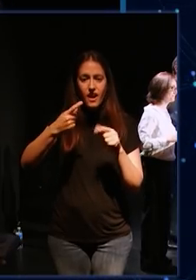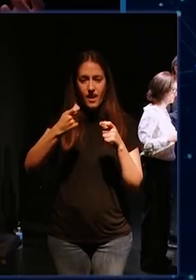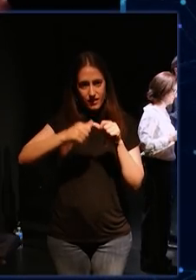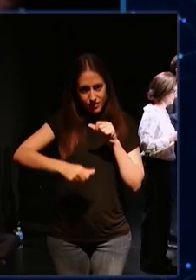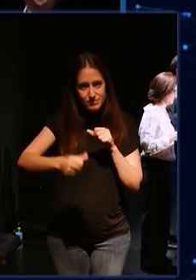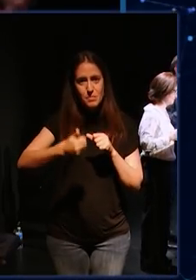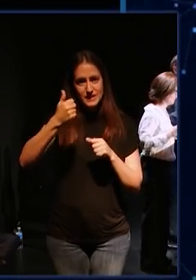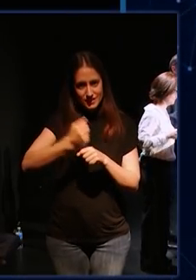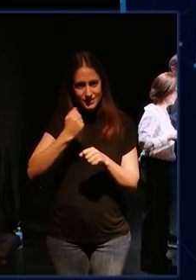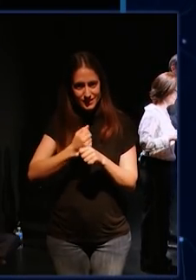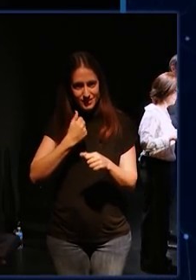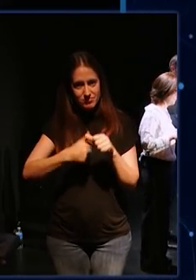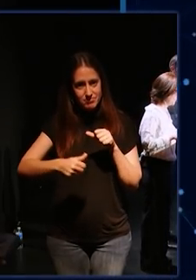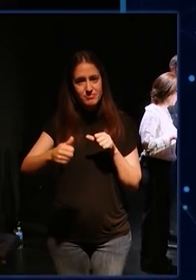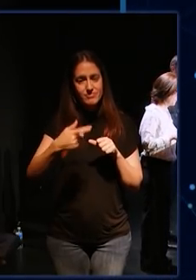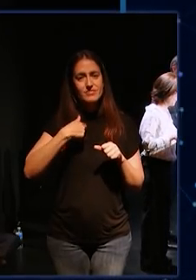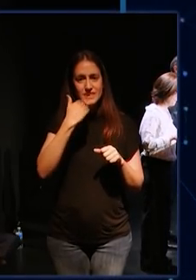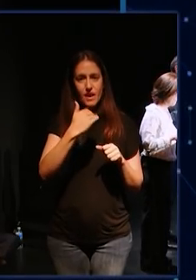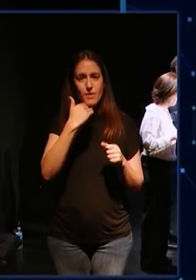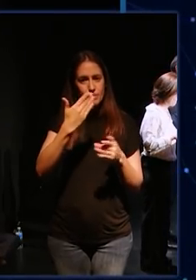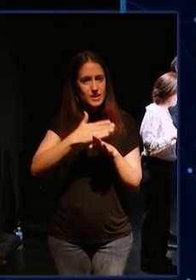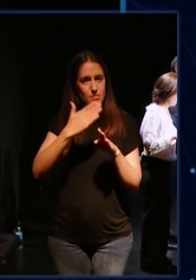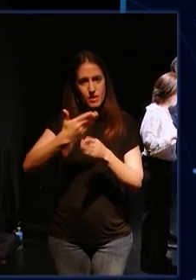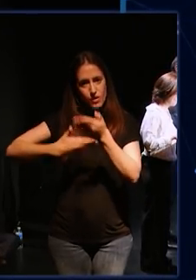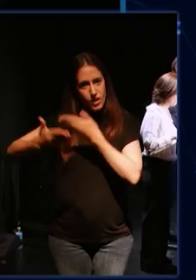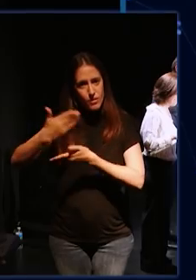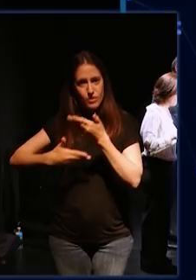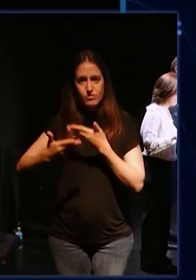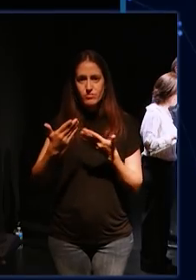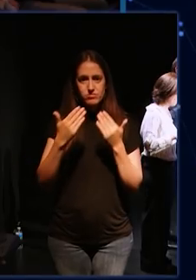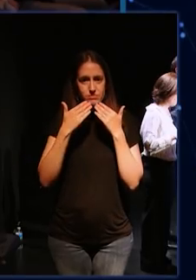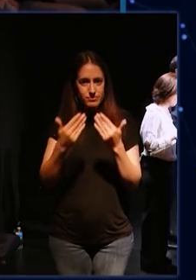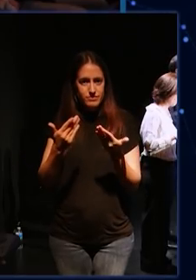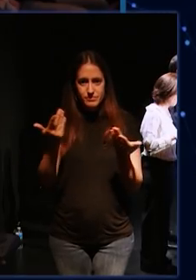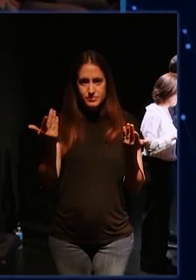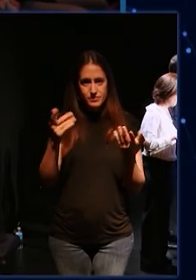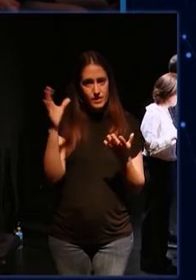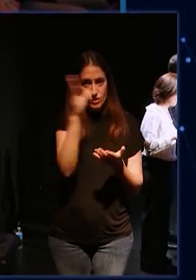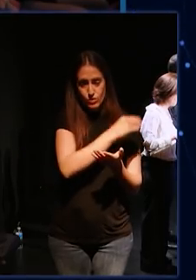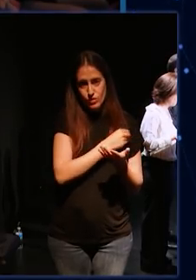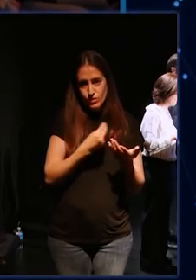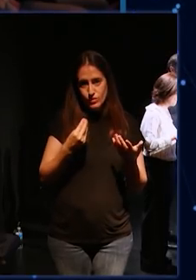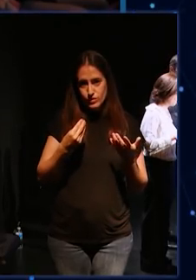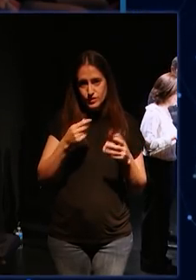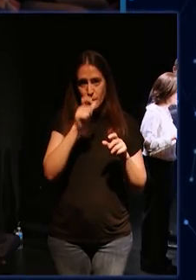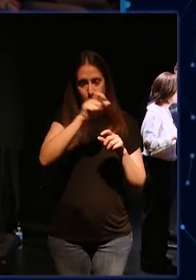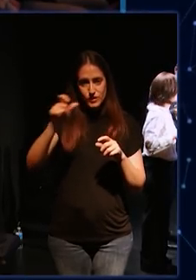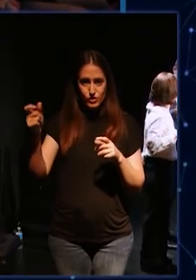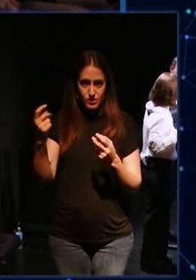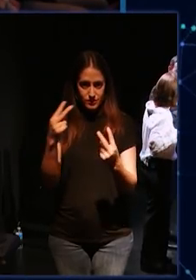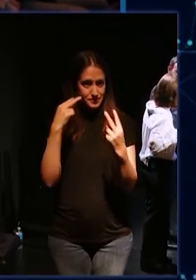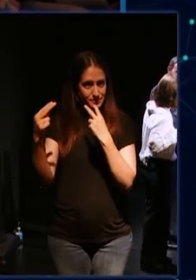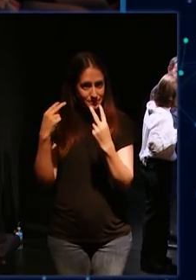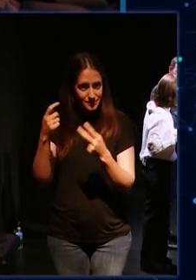I doncs sabem que sempre comptem amb la col·laboració i l'agraïment de tothom, de tots els cardedeuencs. I també